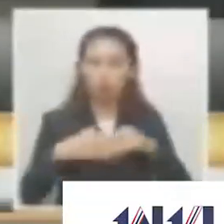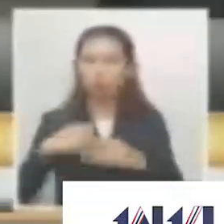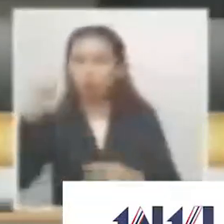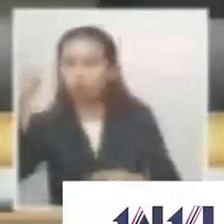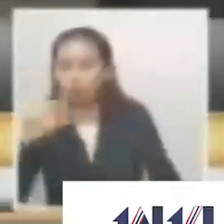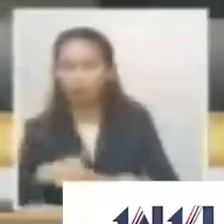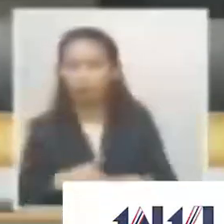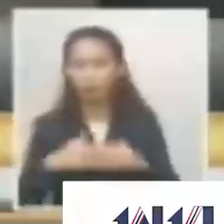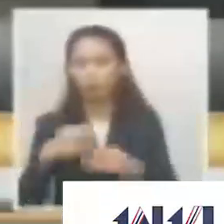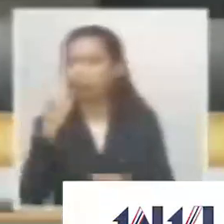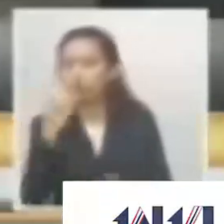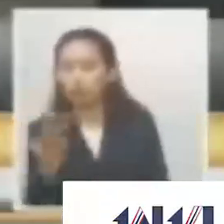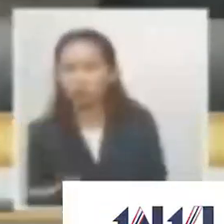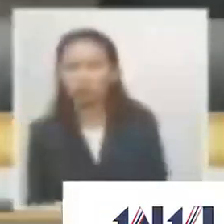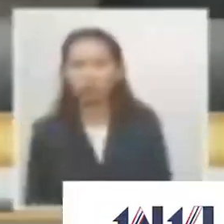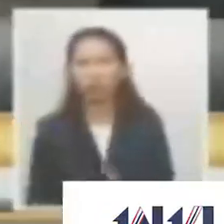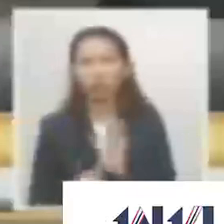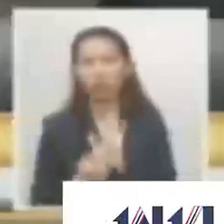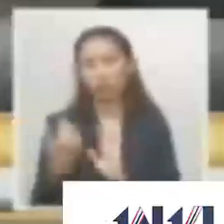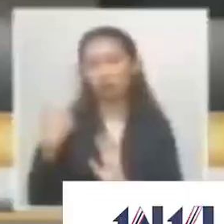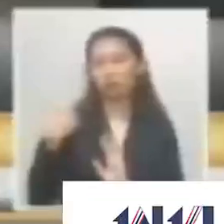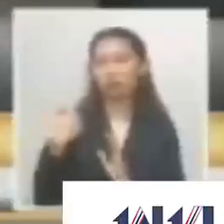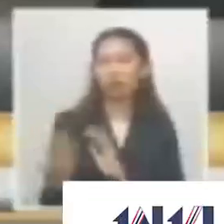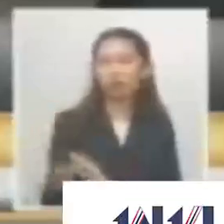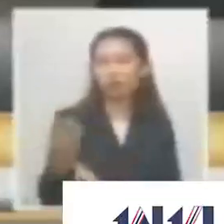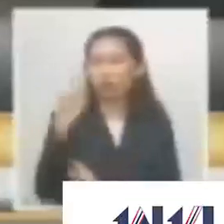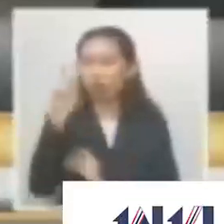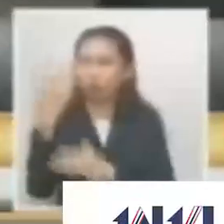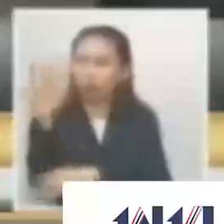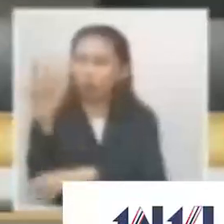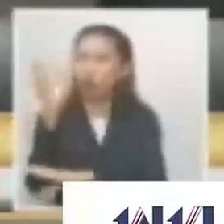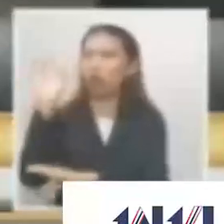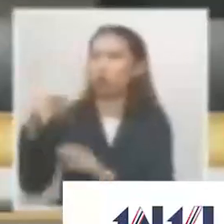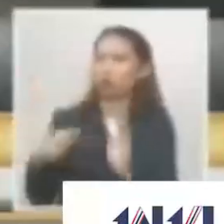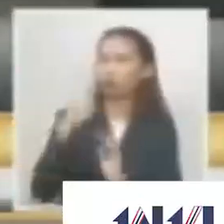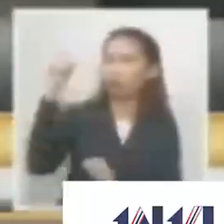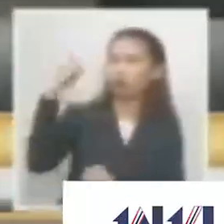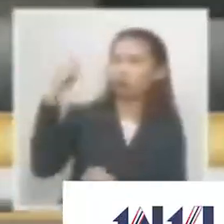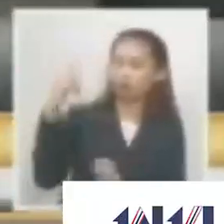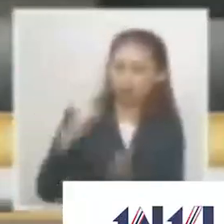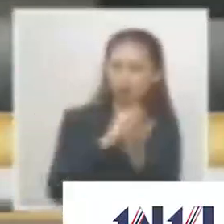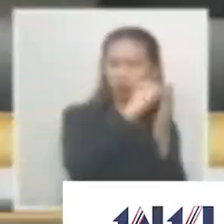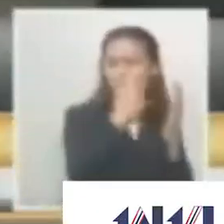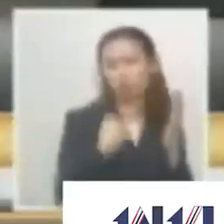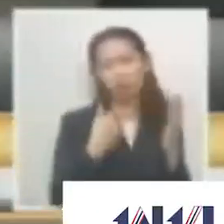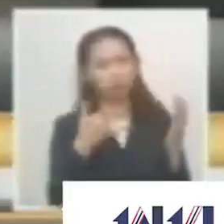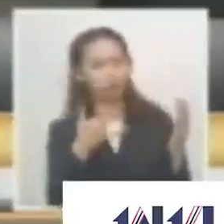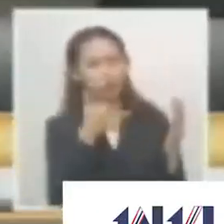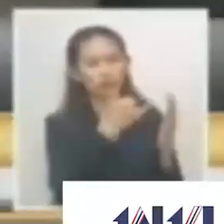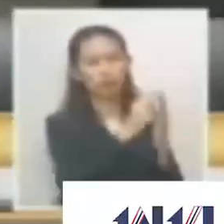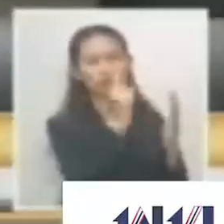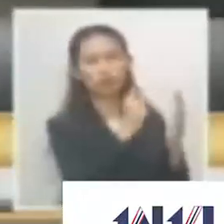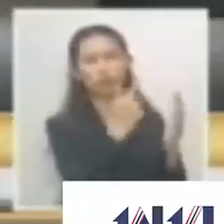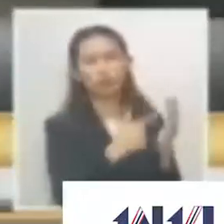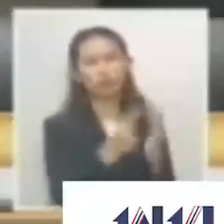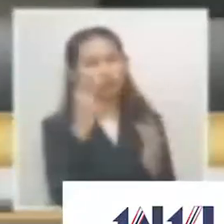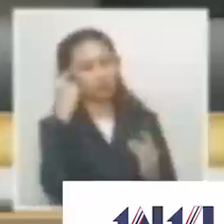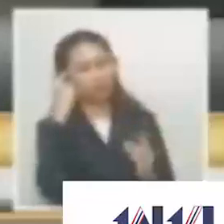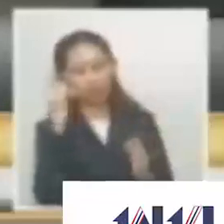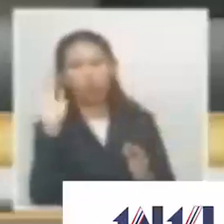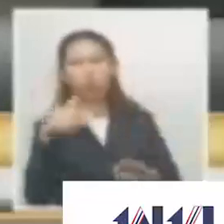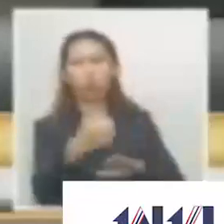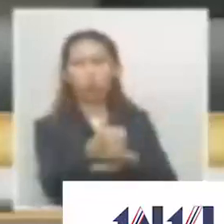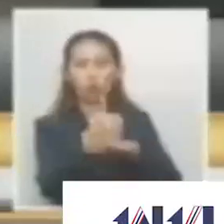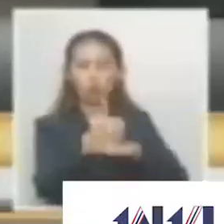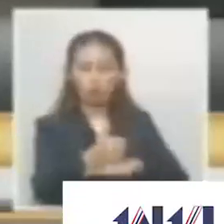าเห็นพาไปเที่ยวที่จังหวัดหนึ่งนะครับผมคิดว่าจำเป็นเหลือเกินครับที่ว่าผู้นำประเทศนะครับควรให้สัญญากับทุก